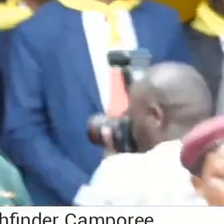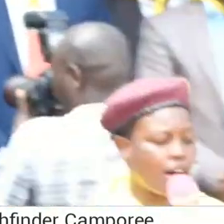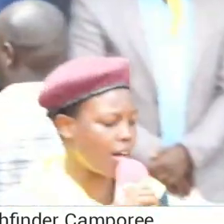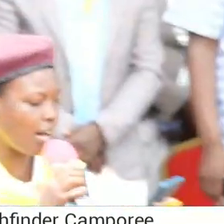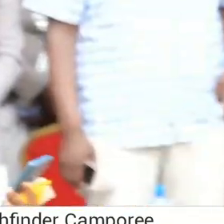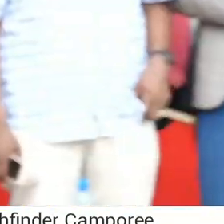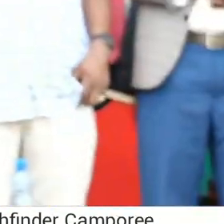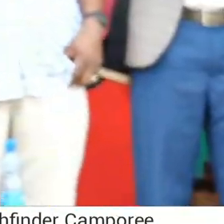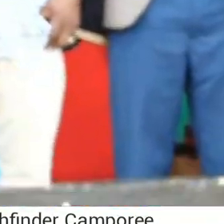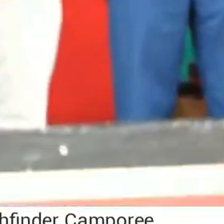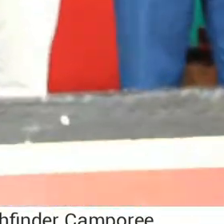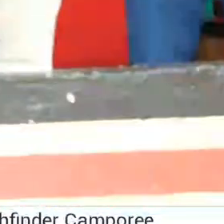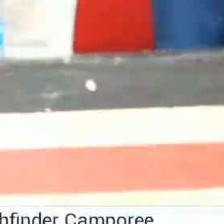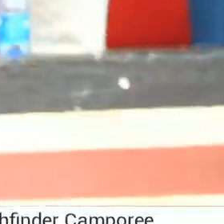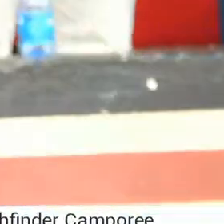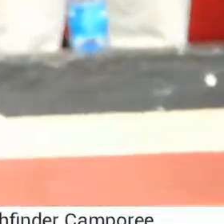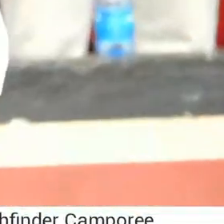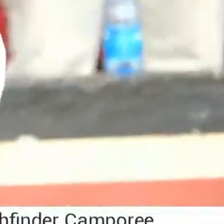barikiwa.